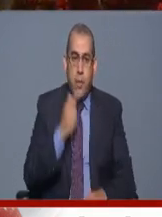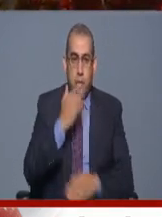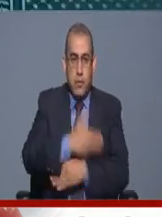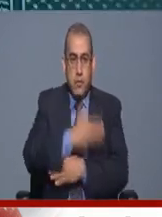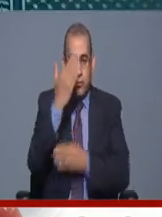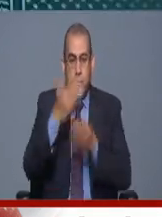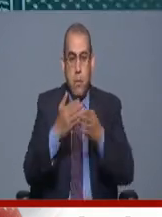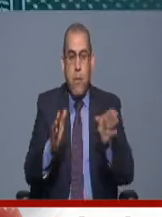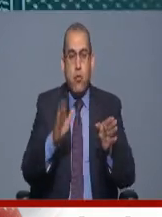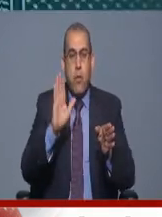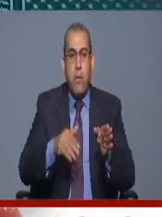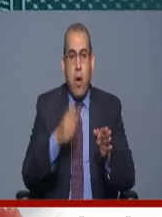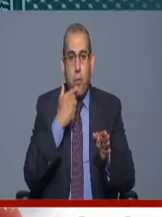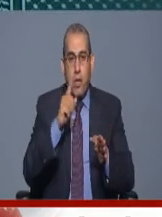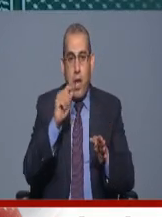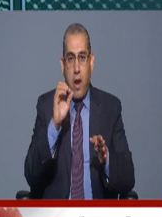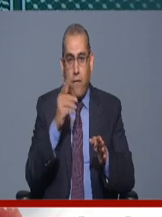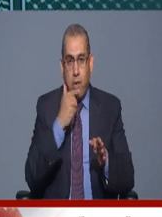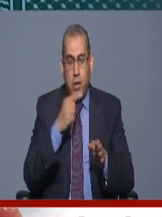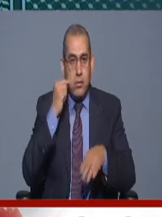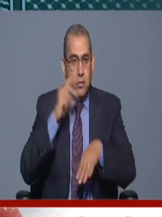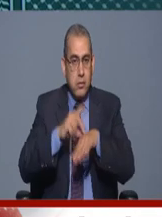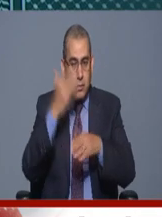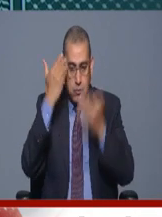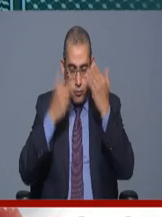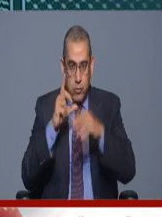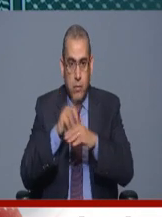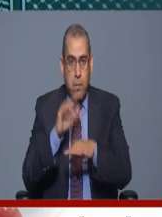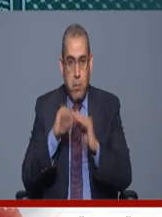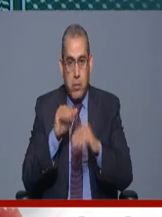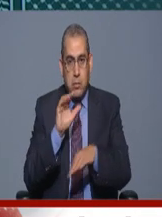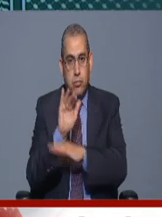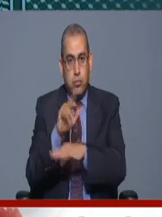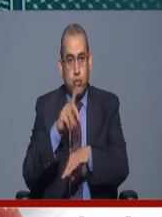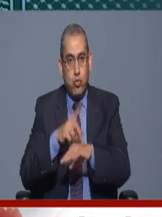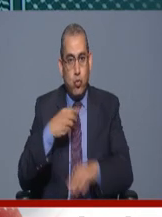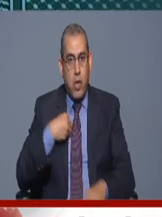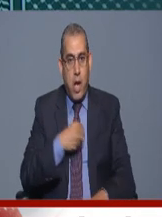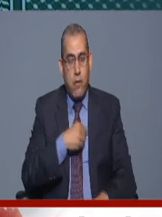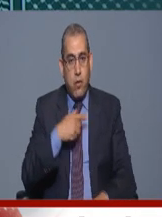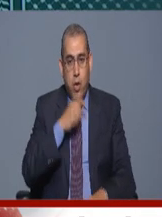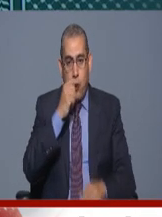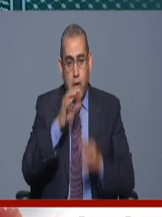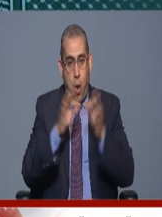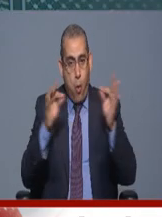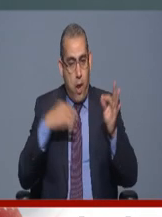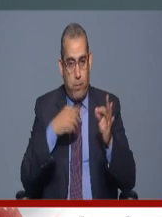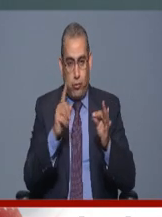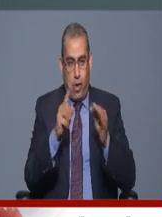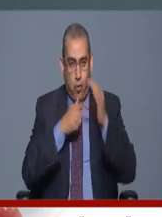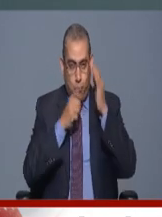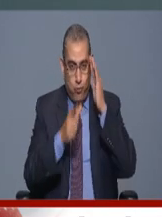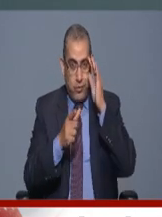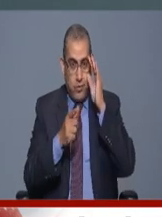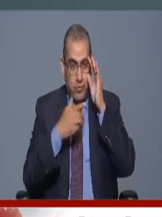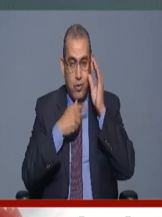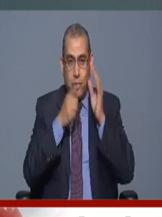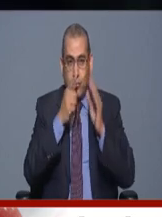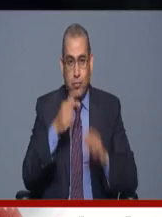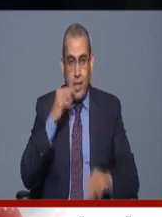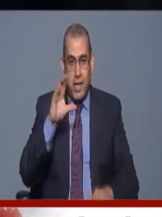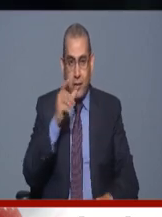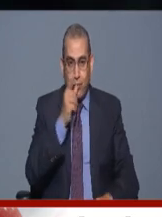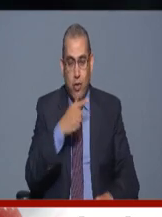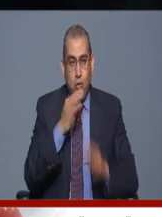مفتوح ليجوا المصابين يتعالجوا هون. ما بدي أطول عليكم كتير، بدي أحكي لسيادتك قصة